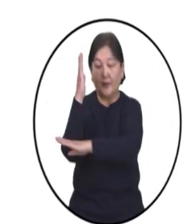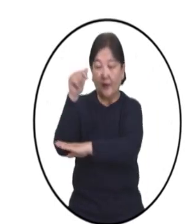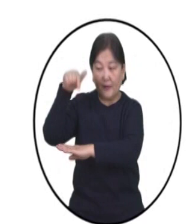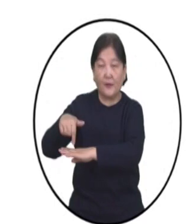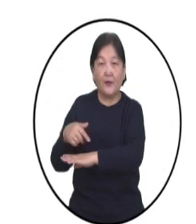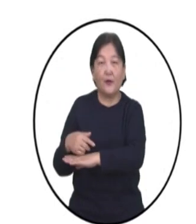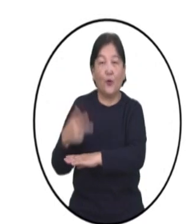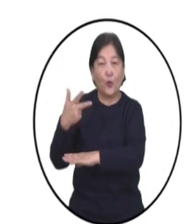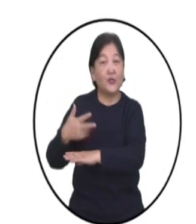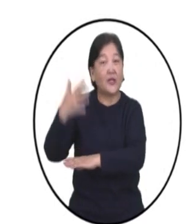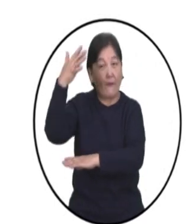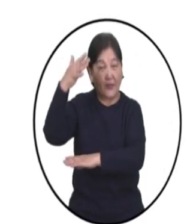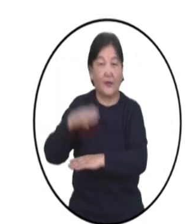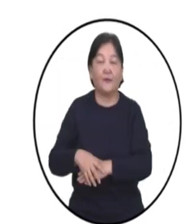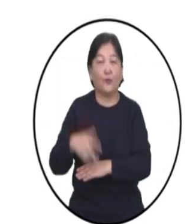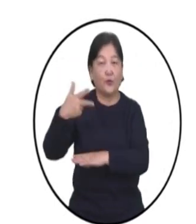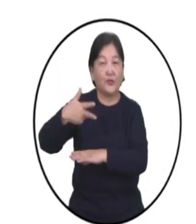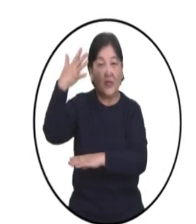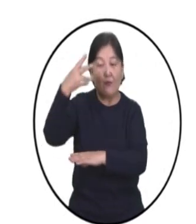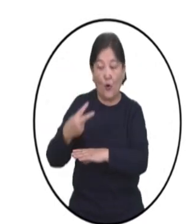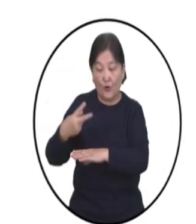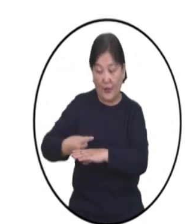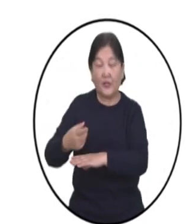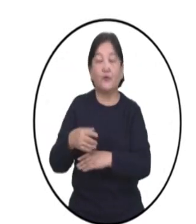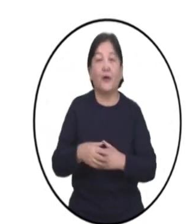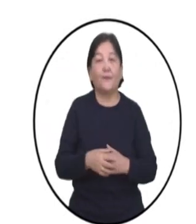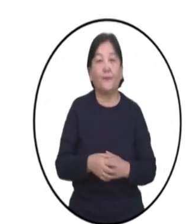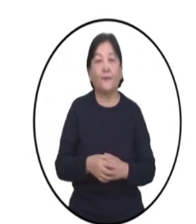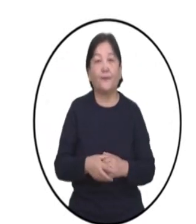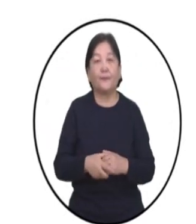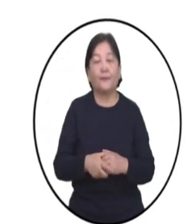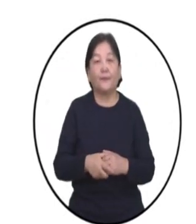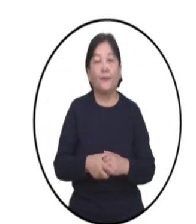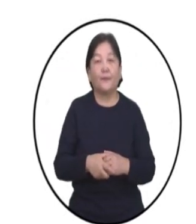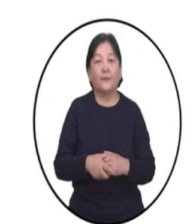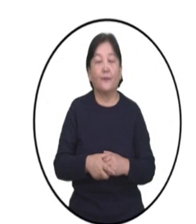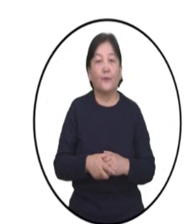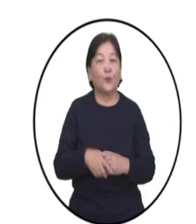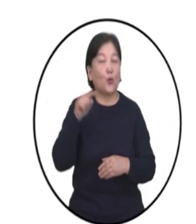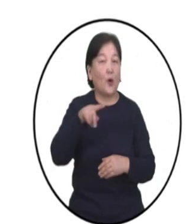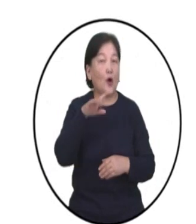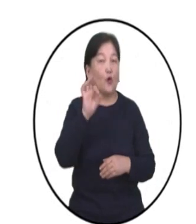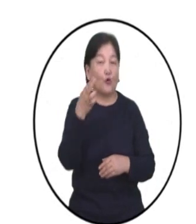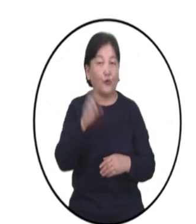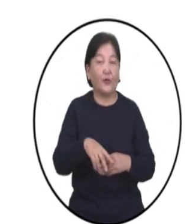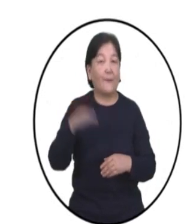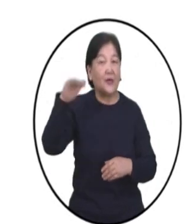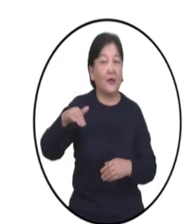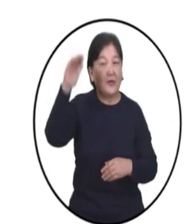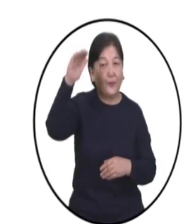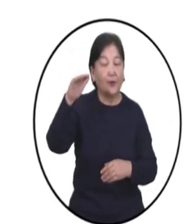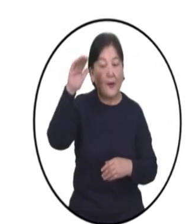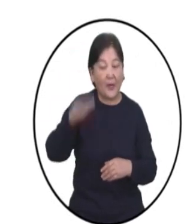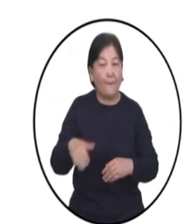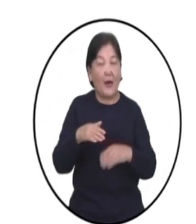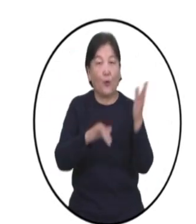бол 35 гэдэг утгыг илэрхийлж байна гэсэн үг. За, эндээс тухайн өгөгдлийн хамгийн их болон хамгийн бага утгыг олъё. Хамгийн